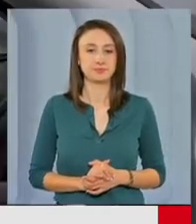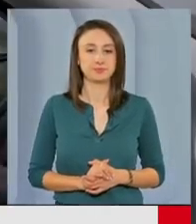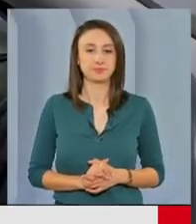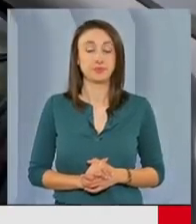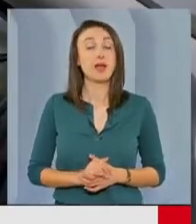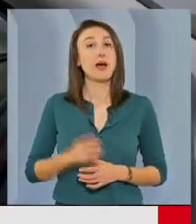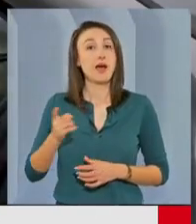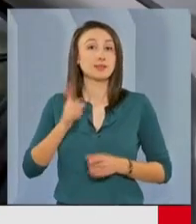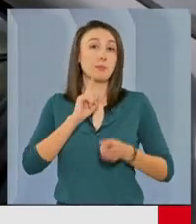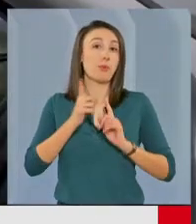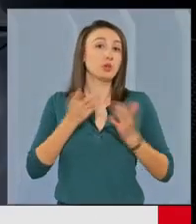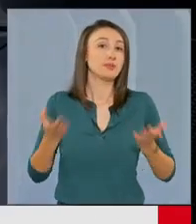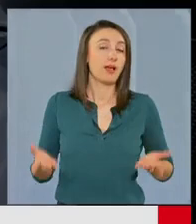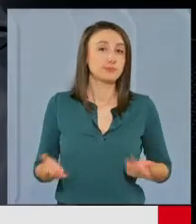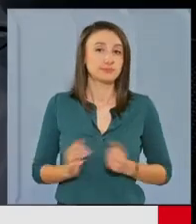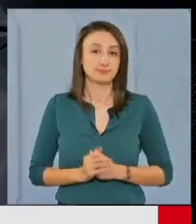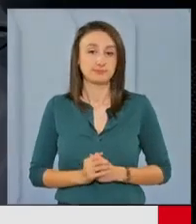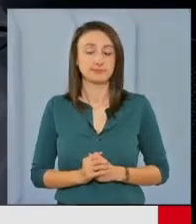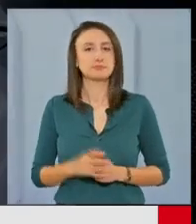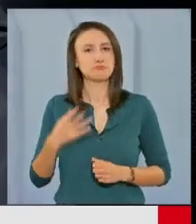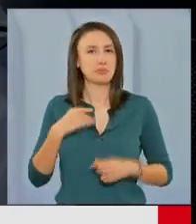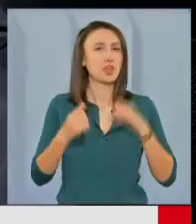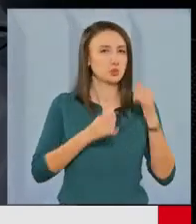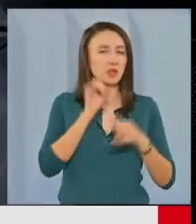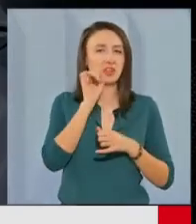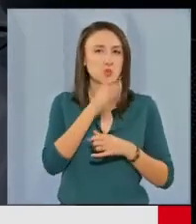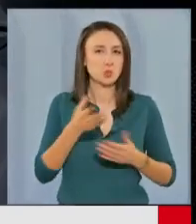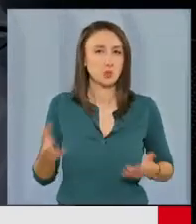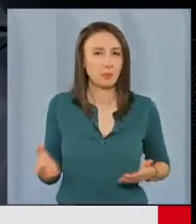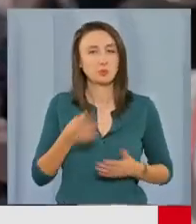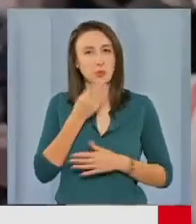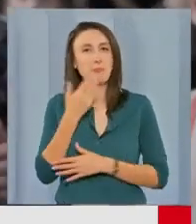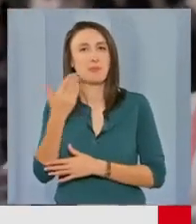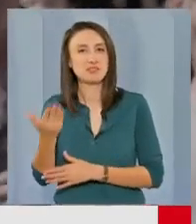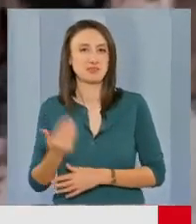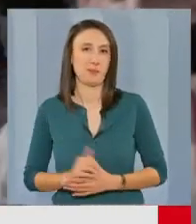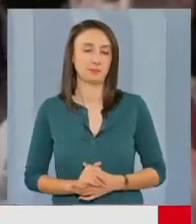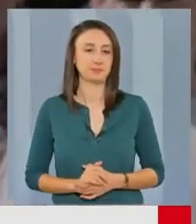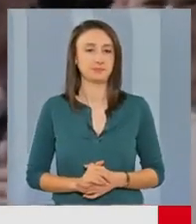Asta e politica, domnul Micloș. Te înjură, te scuipă și zici mersi.